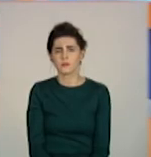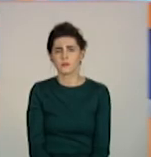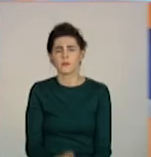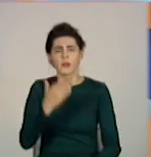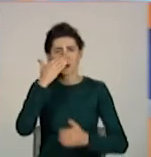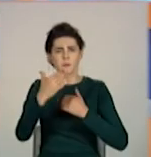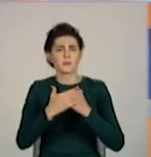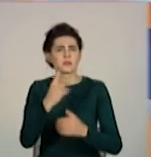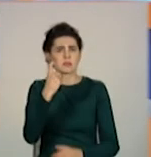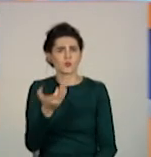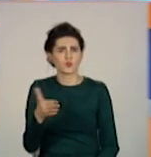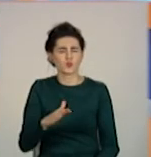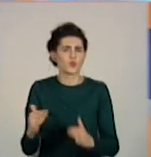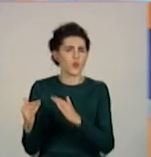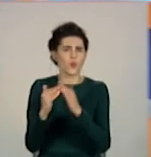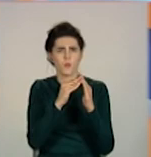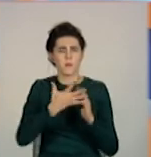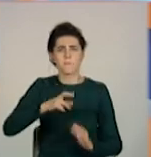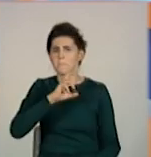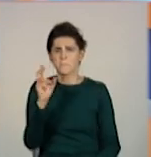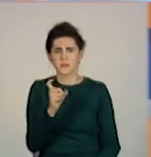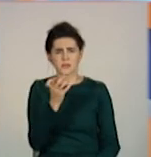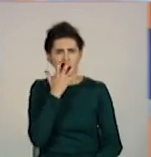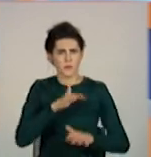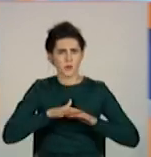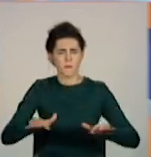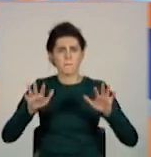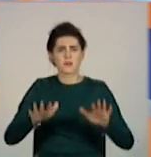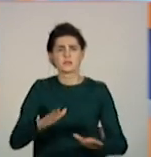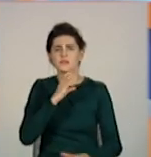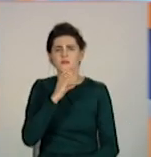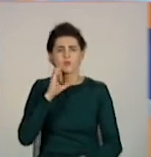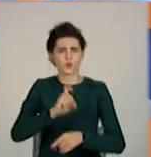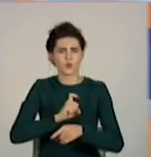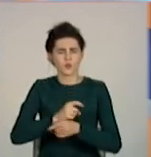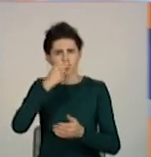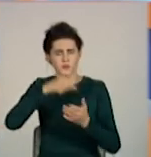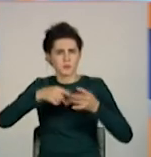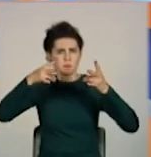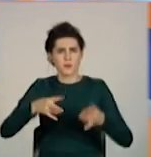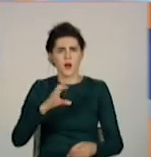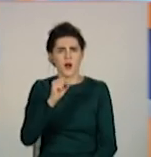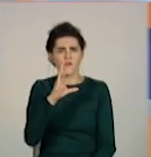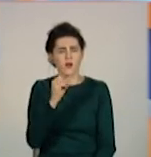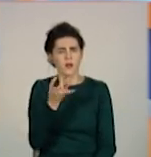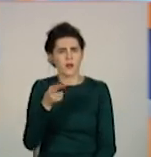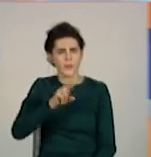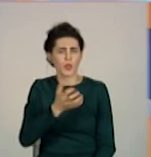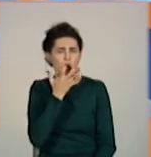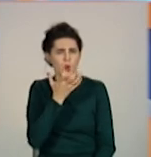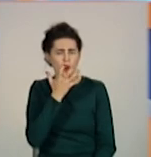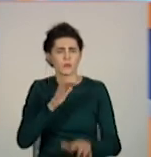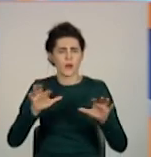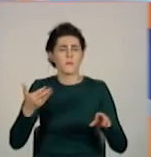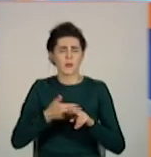Понад 100 будинків без тепла. В Сєвєродонецьку сталася аварія на тепловому колекторі. Вже майже добу комунальники